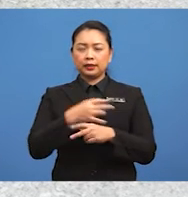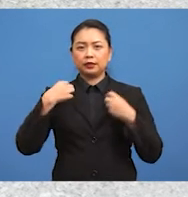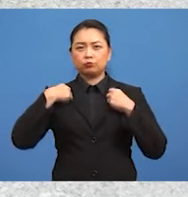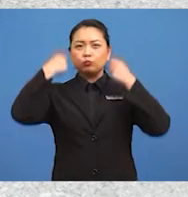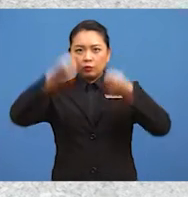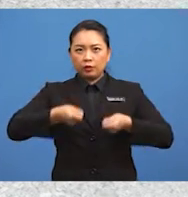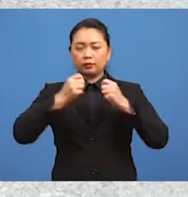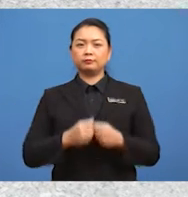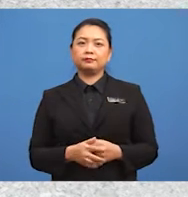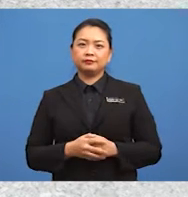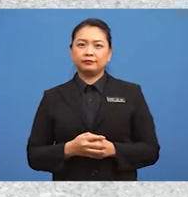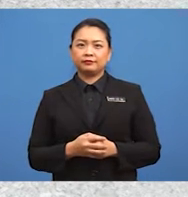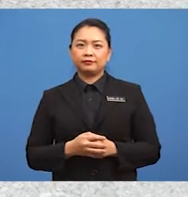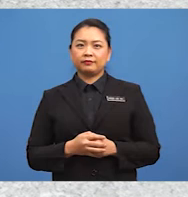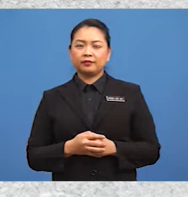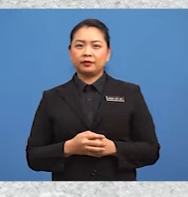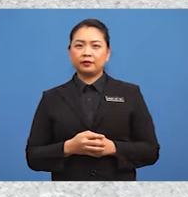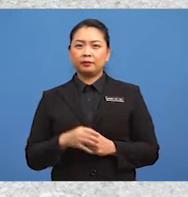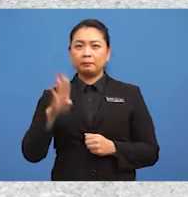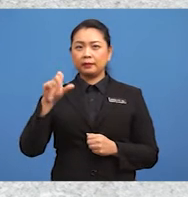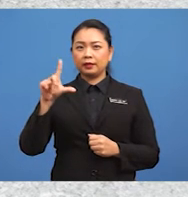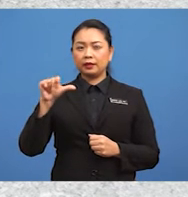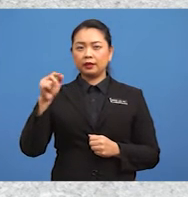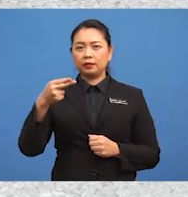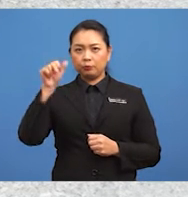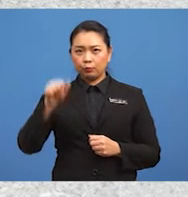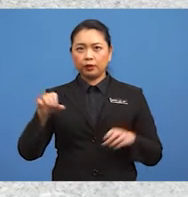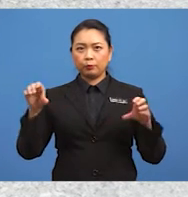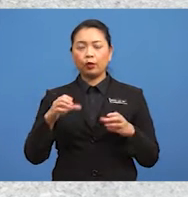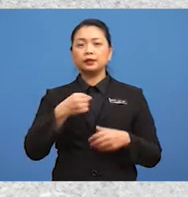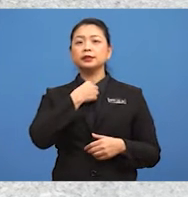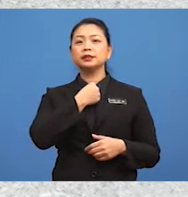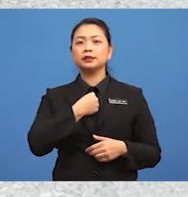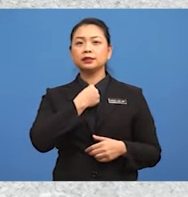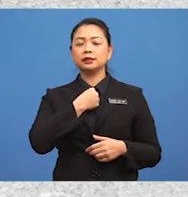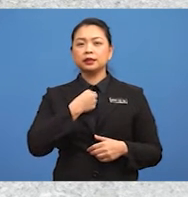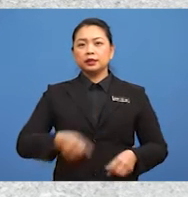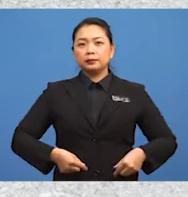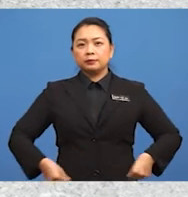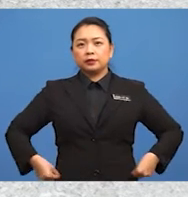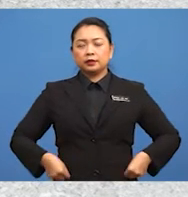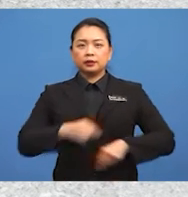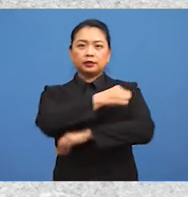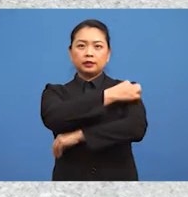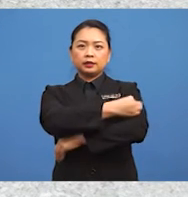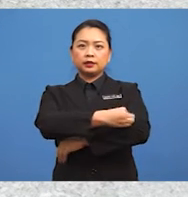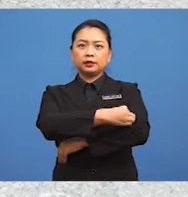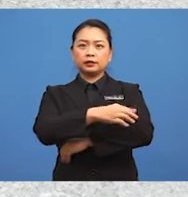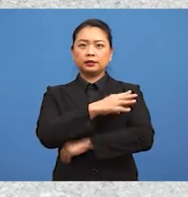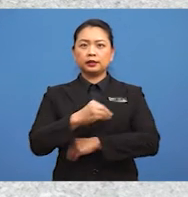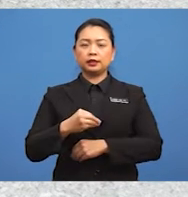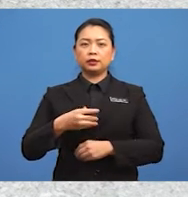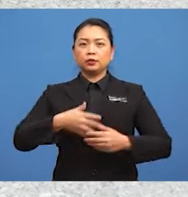ditanggalkan. Belah boleh dibuat di garisan leher, di pinggang, di lengan dan